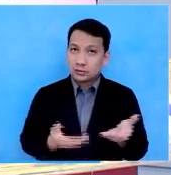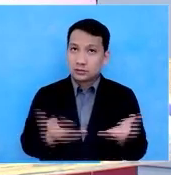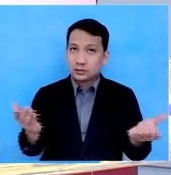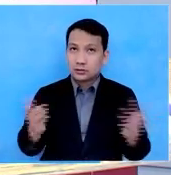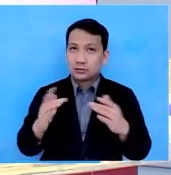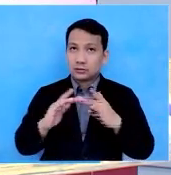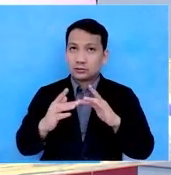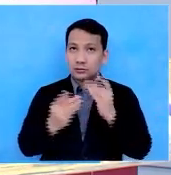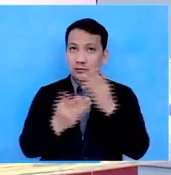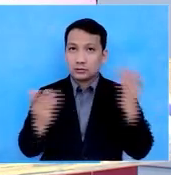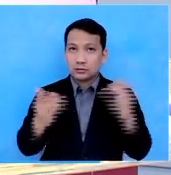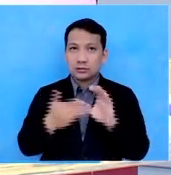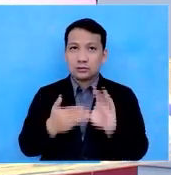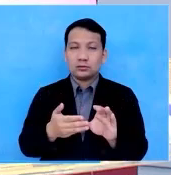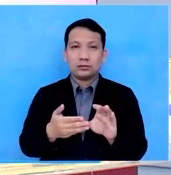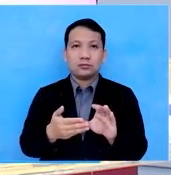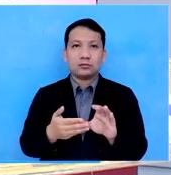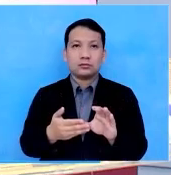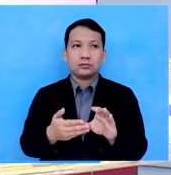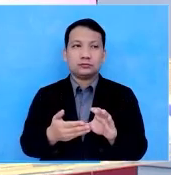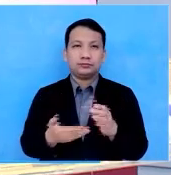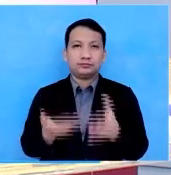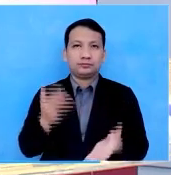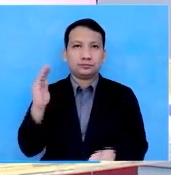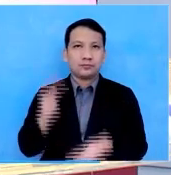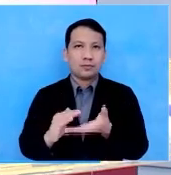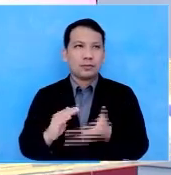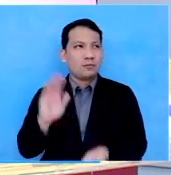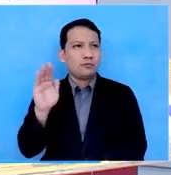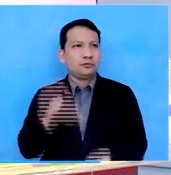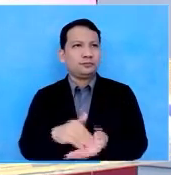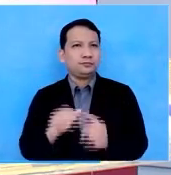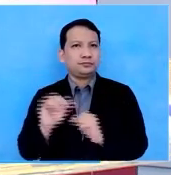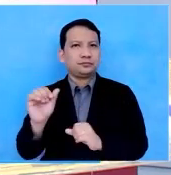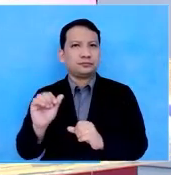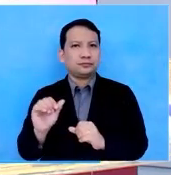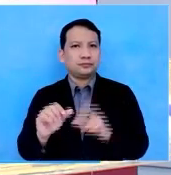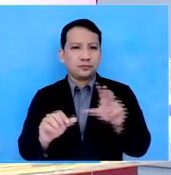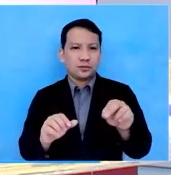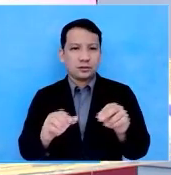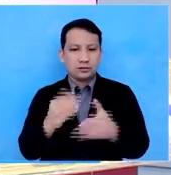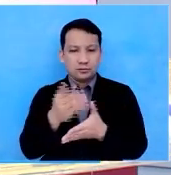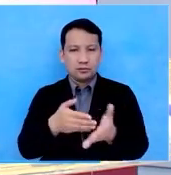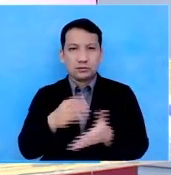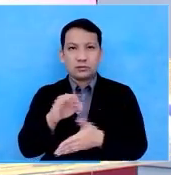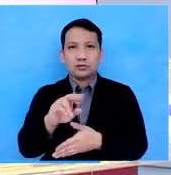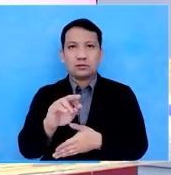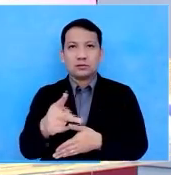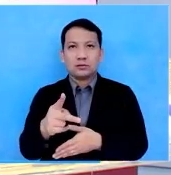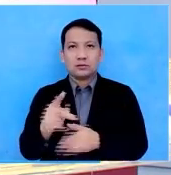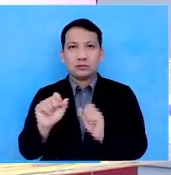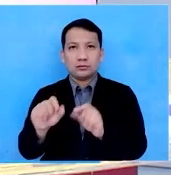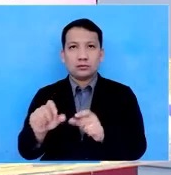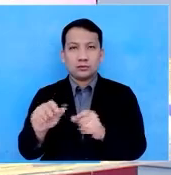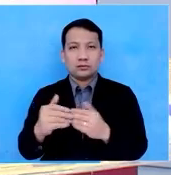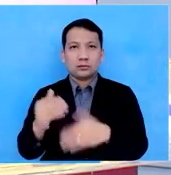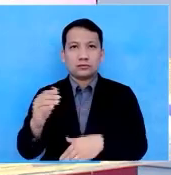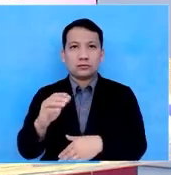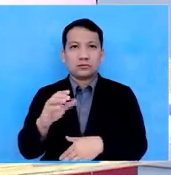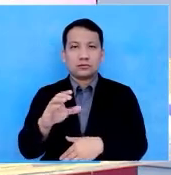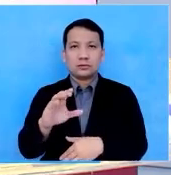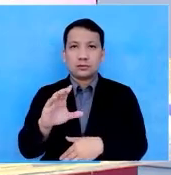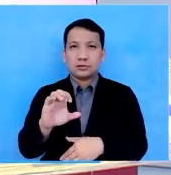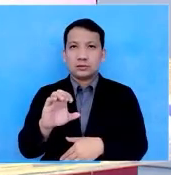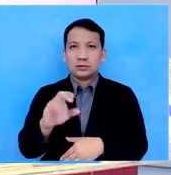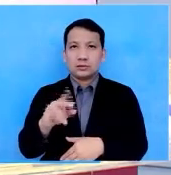online selling shops. Mayroon mga less than 1,000 na po. Tapos yung mga no-baked, yun po yung pwede nating ibenta kagaya ng no-baked cheesecake,